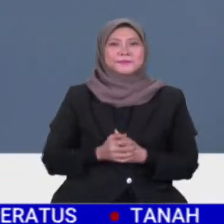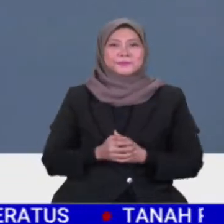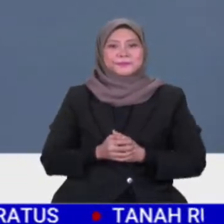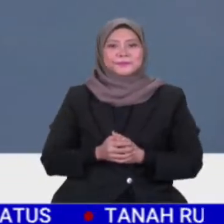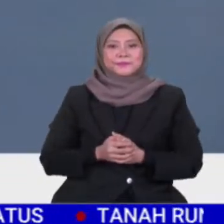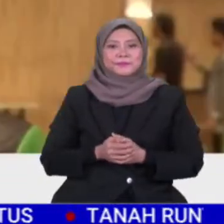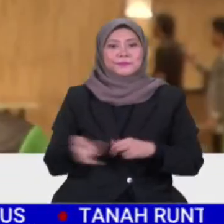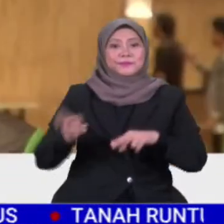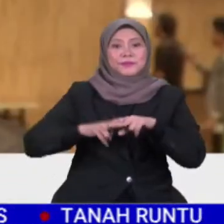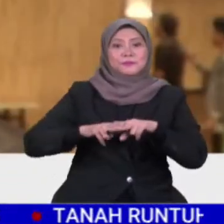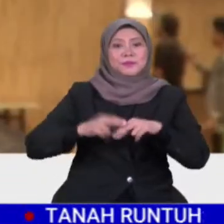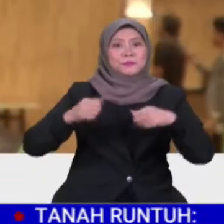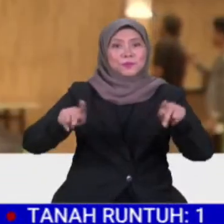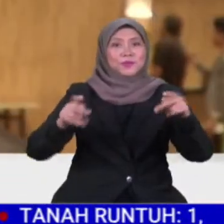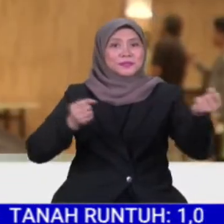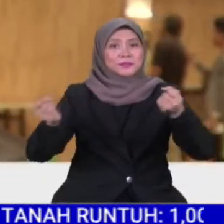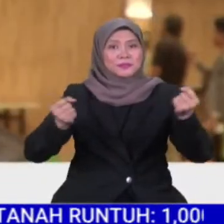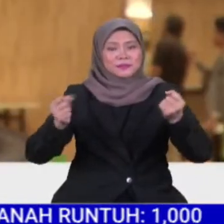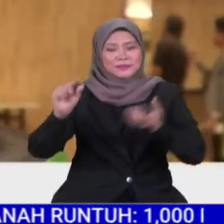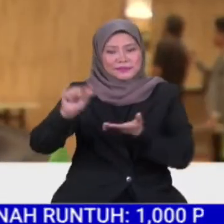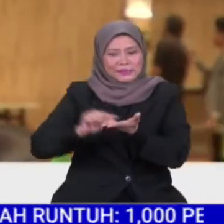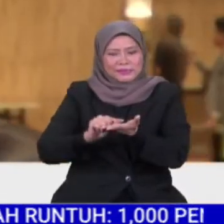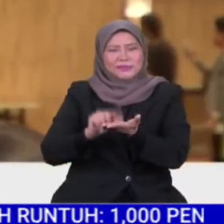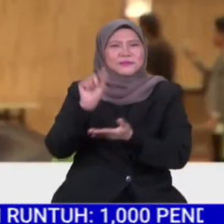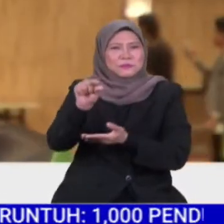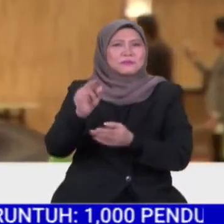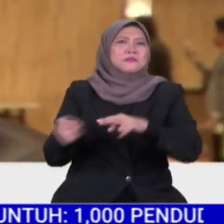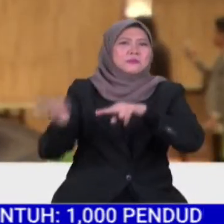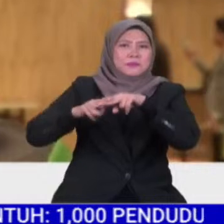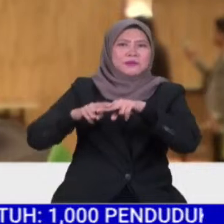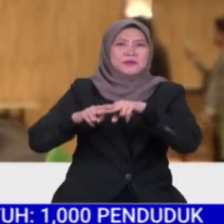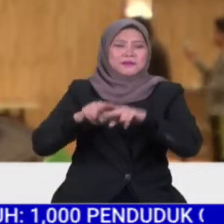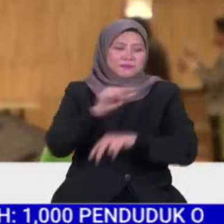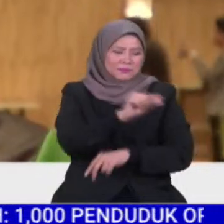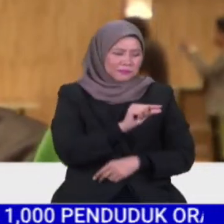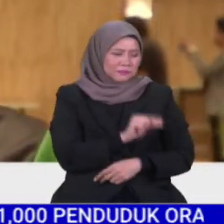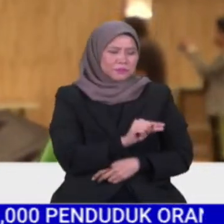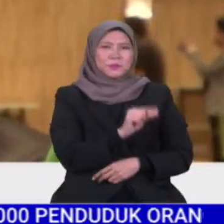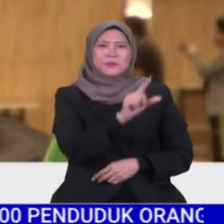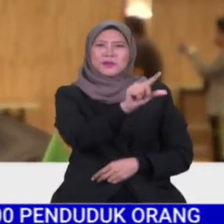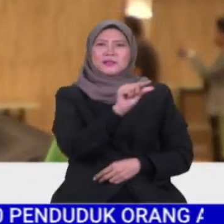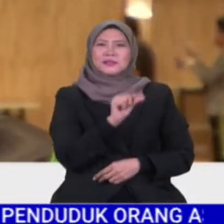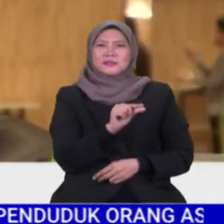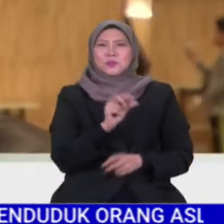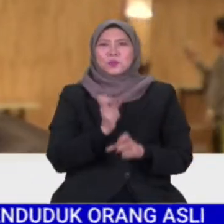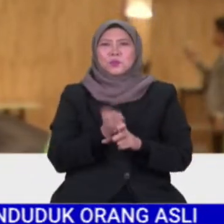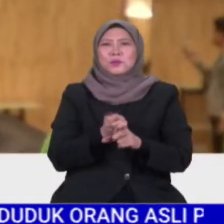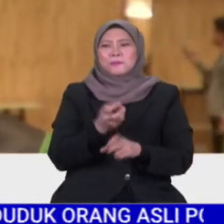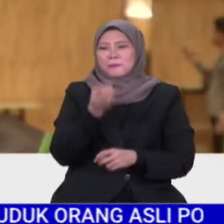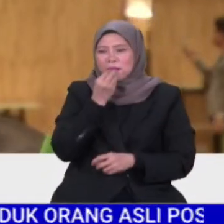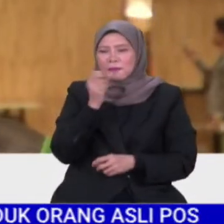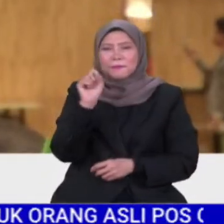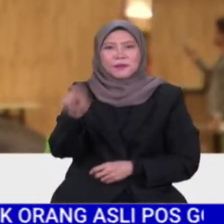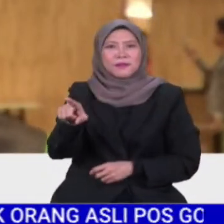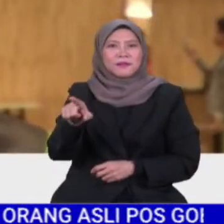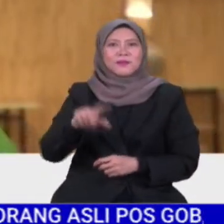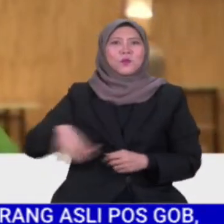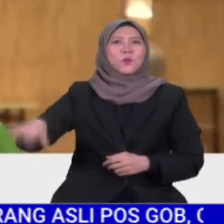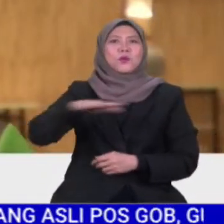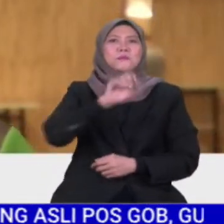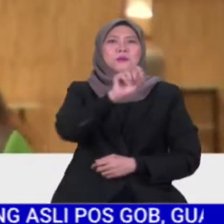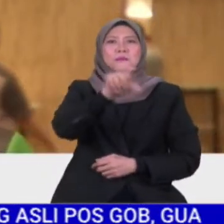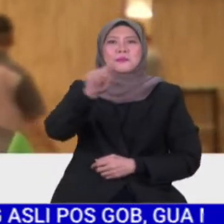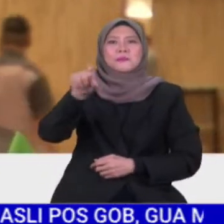peluang pekerjaan, itu gaji kasih up sikitlah. Kurang, cara hidup sekarang ini besar betul. Makanan pun mahal, semua mahal